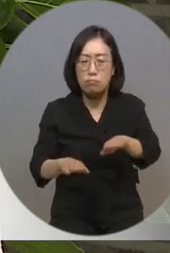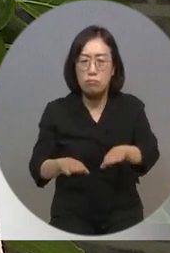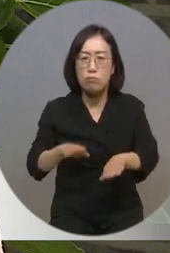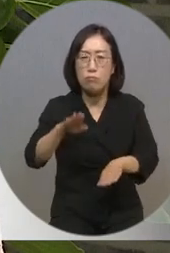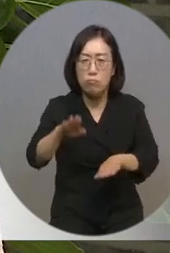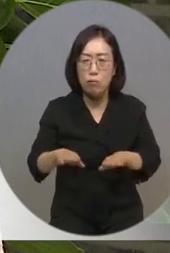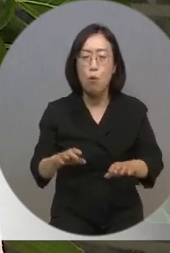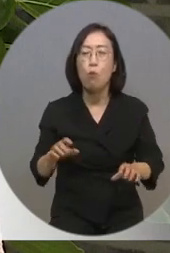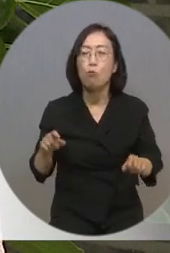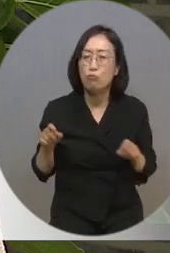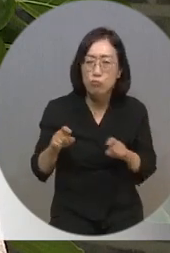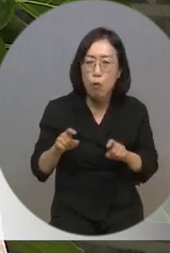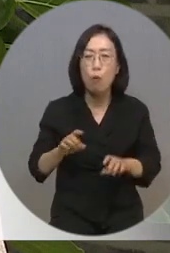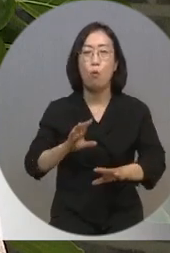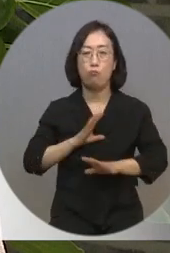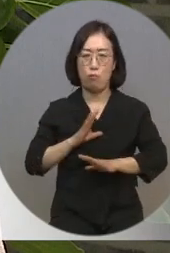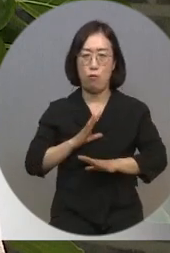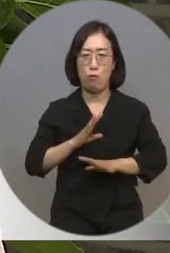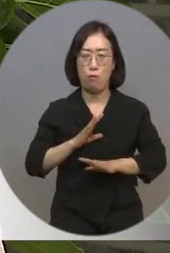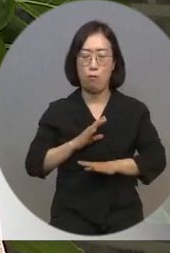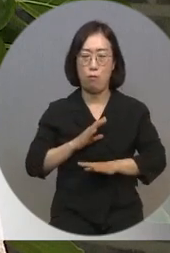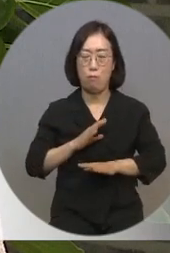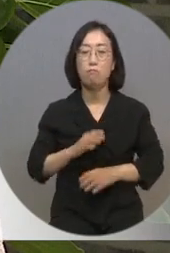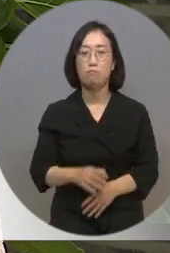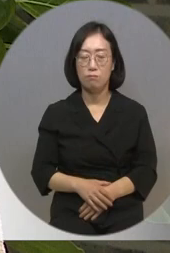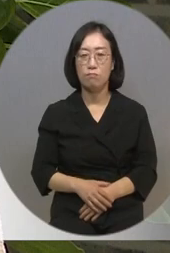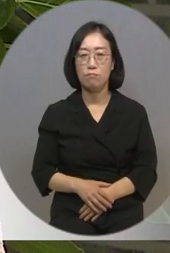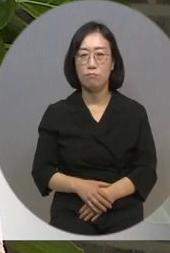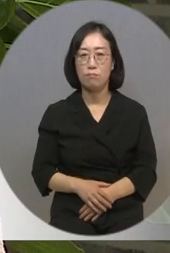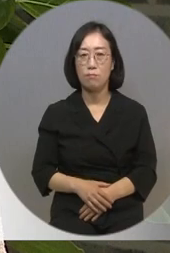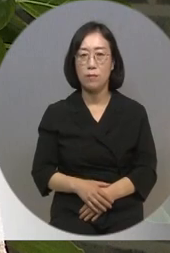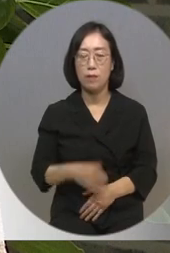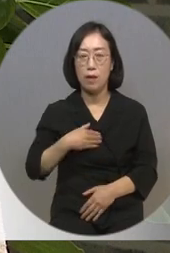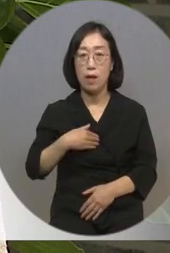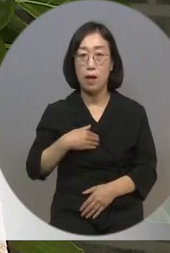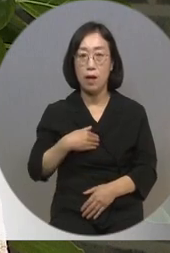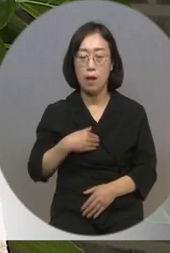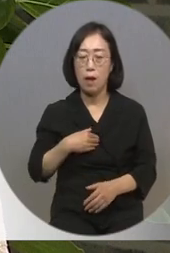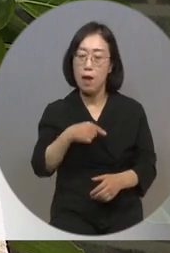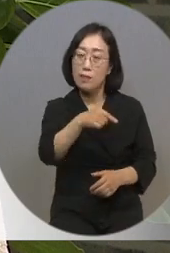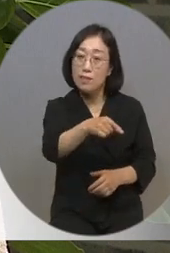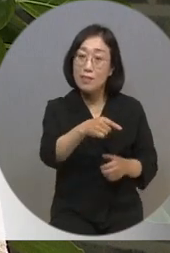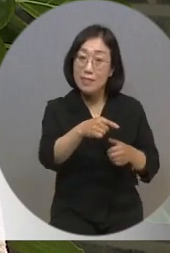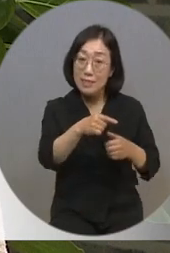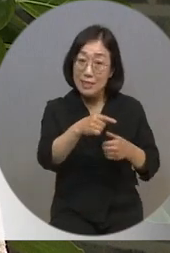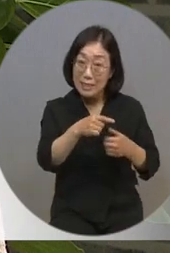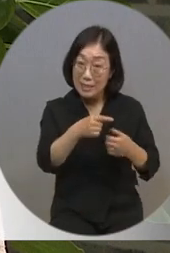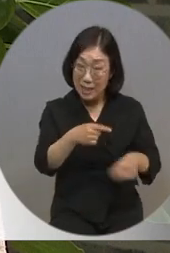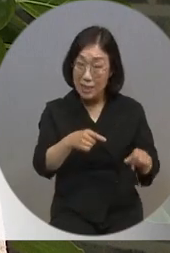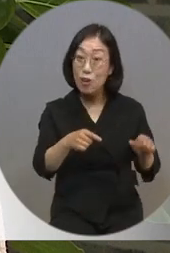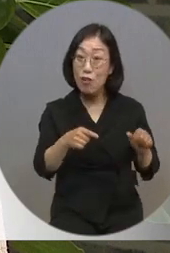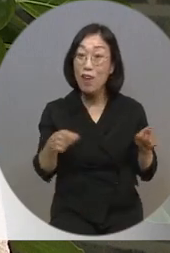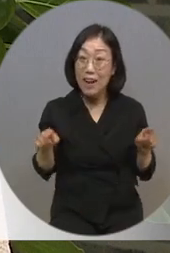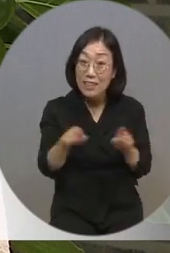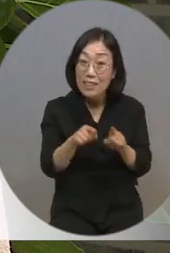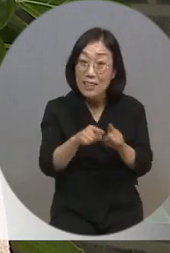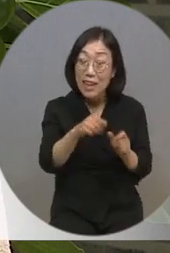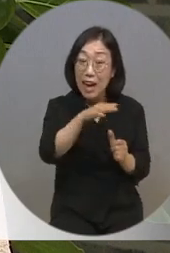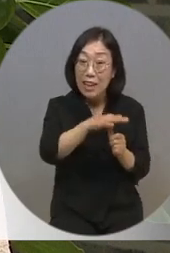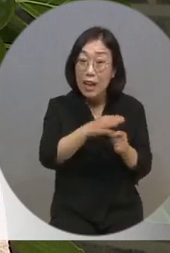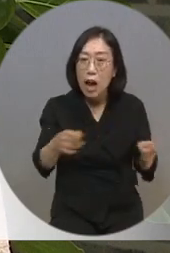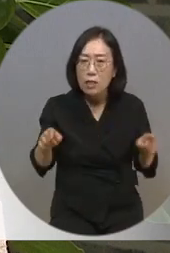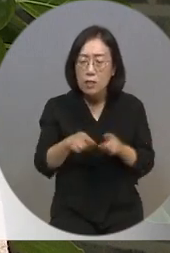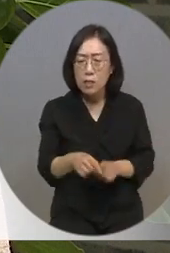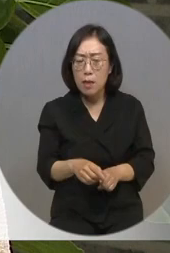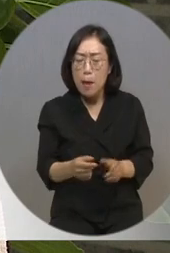힘들고 무섭더라고요. 그때 제가 평상시에 아이를 데리고 밖에 나갔을 때 아이가 빨리 오지